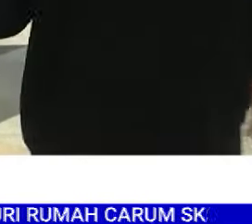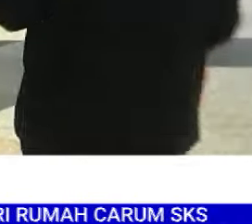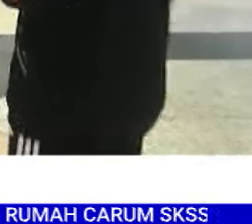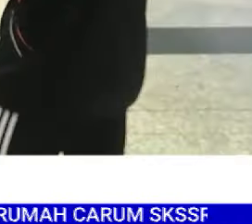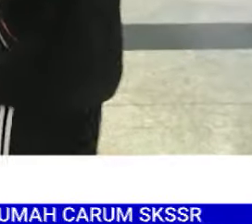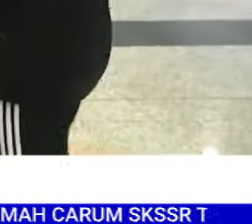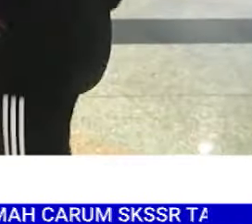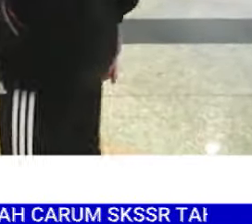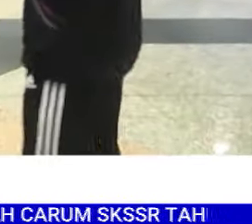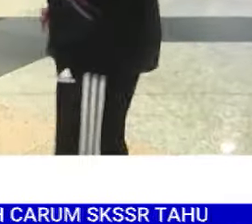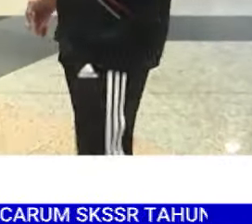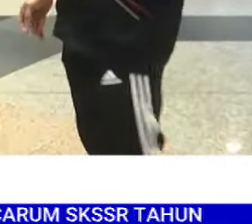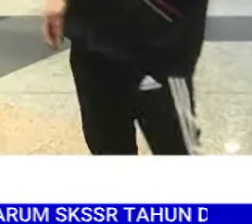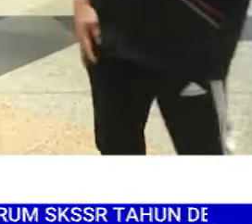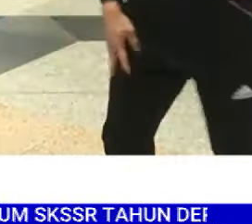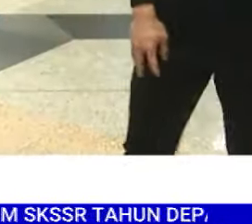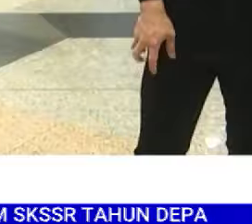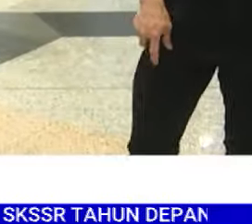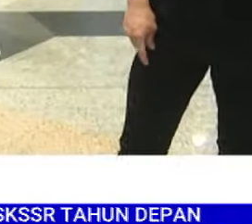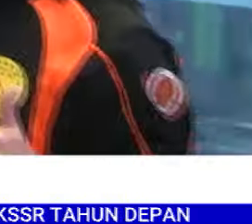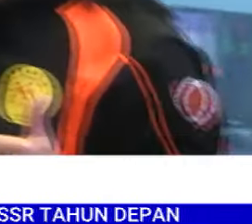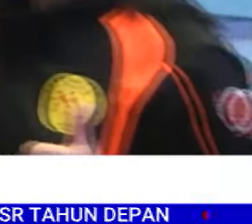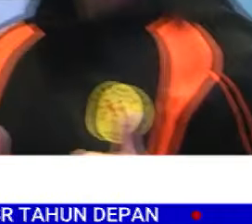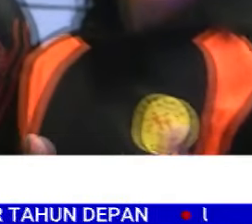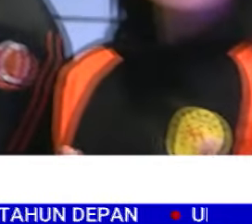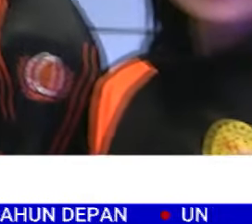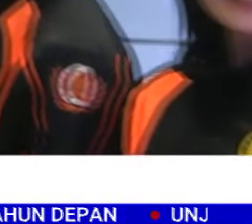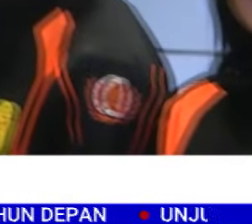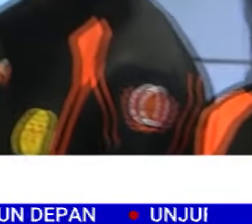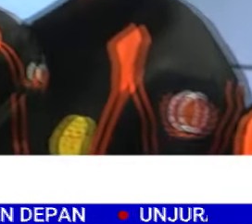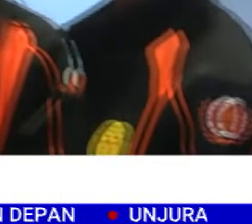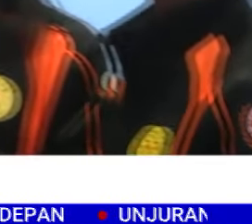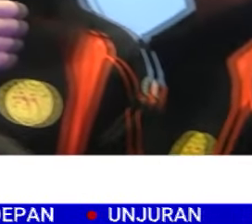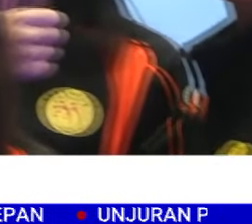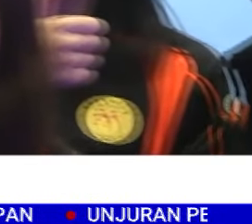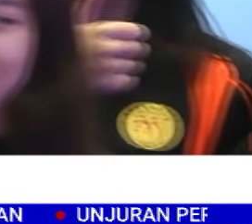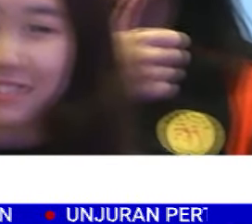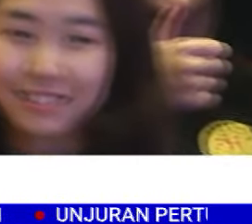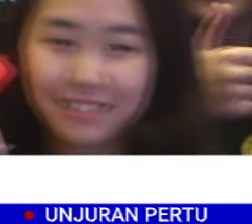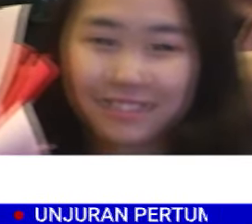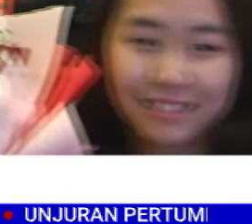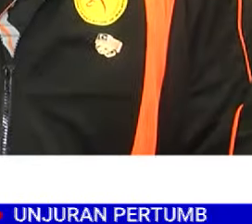prestasi memanggilkan dalam kejauhan yang disertai 62 buah negara